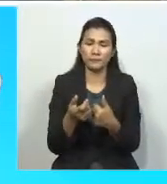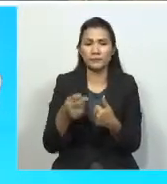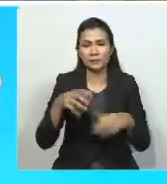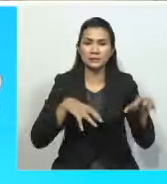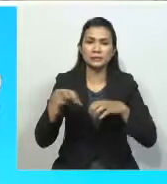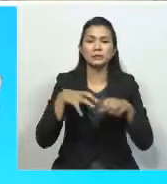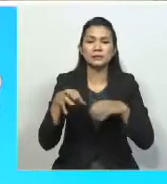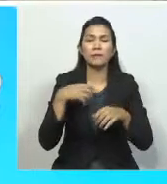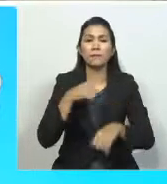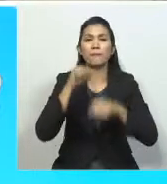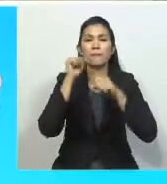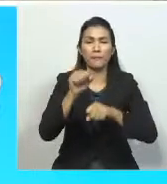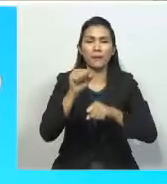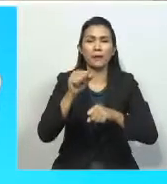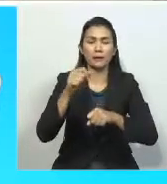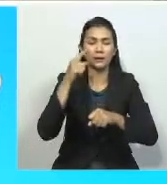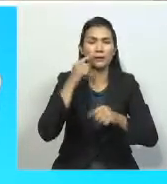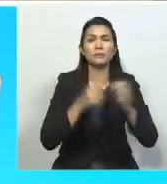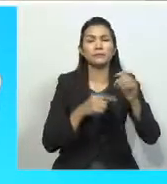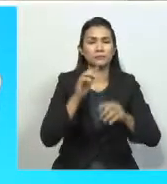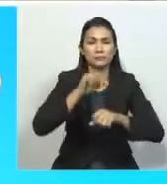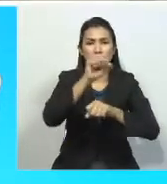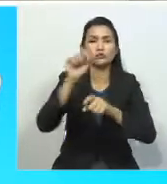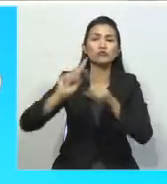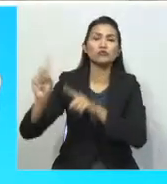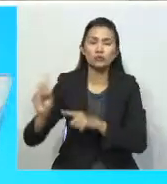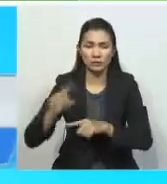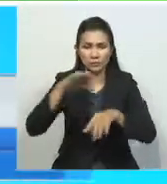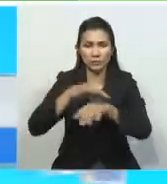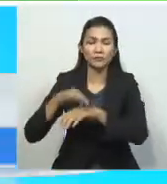ำเนินการประกาศสถานที่ติดประกาศให้นะคะ